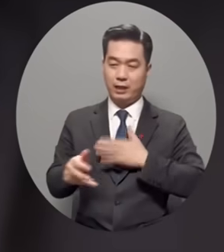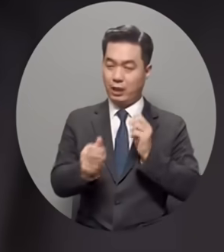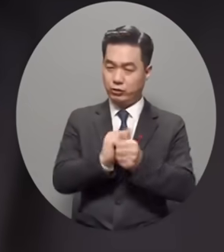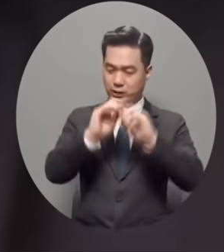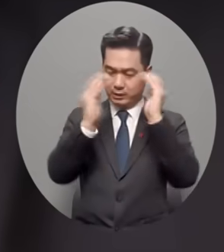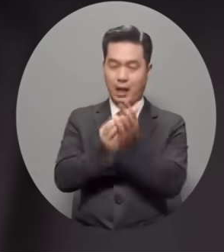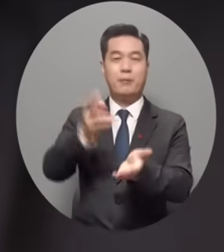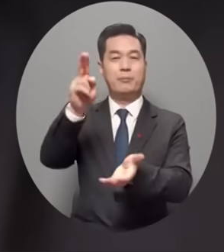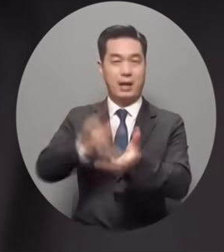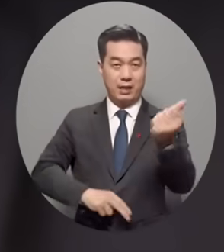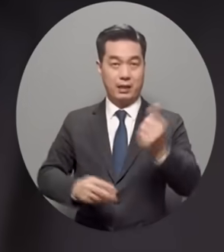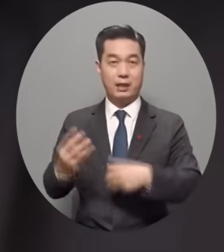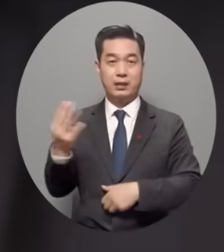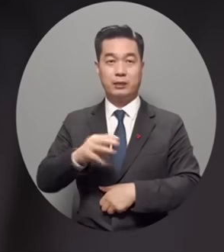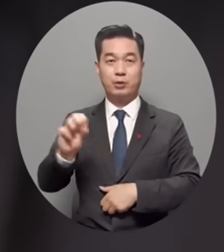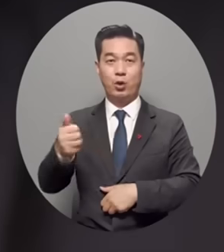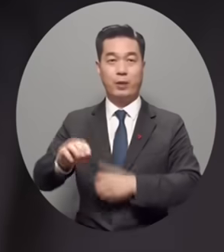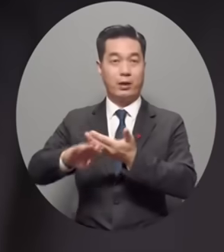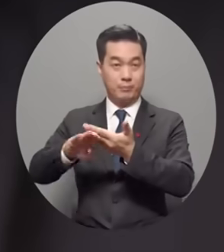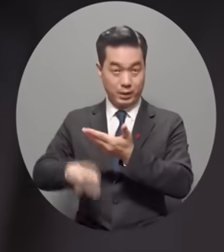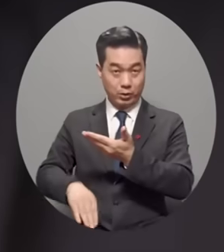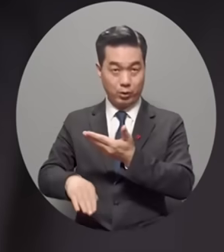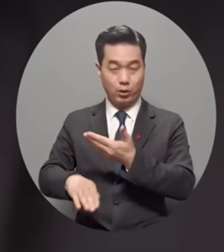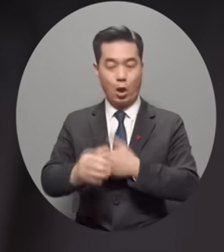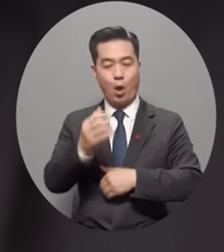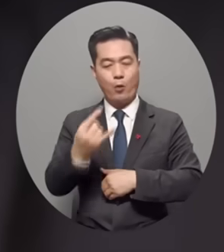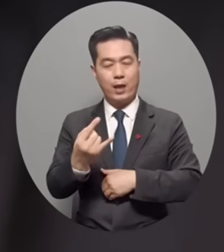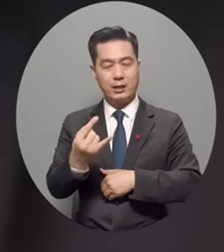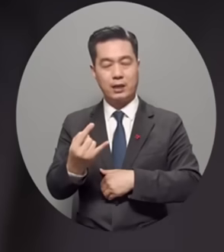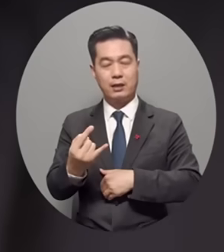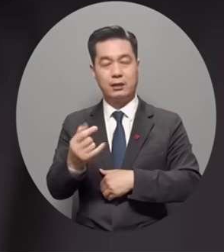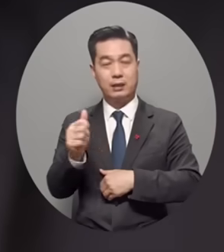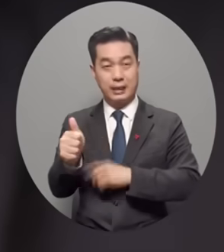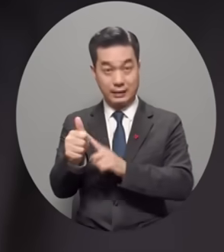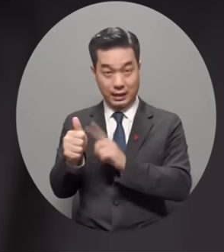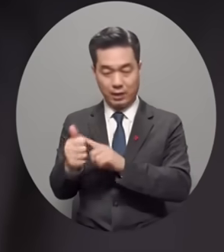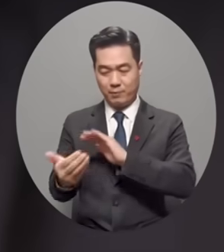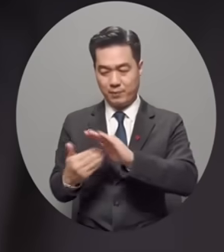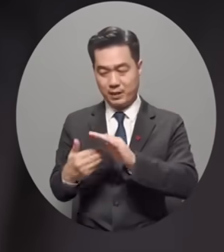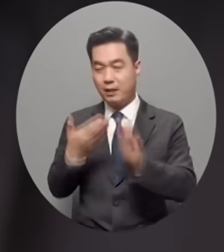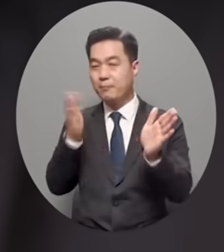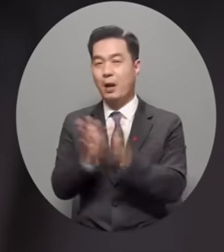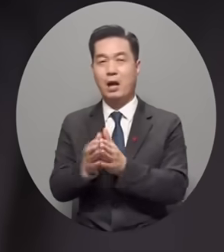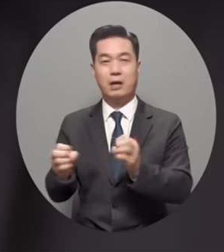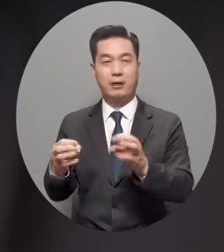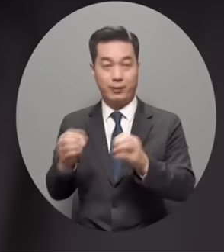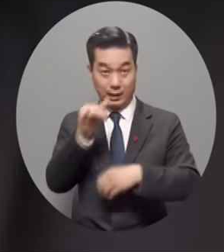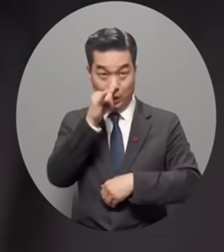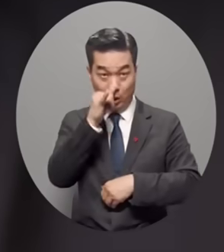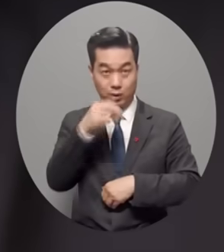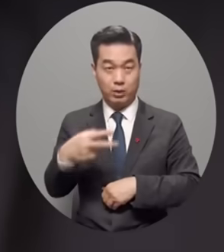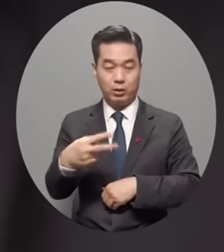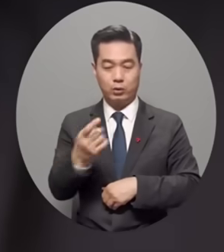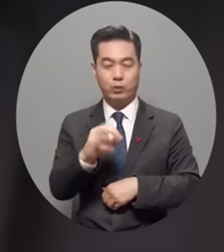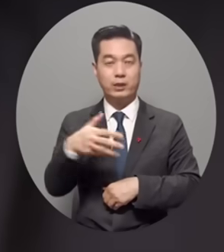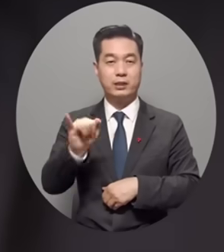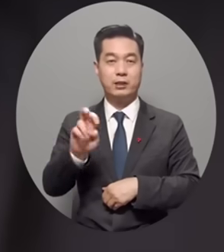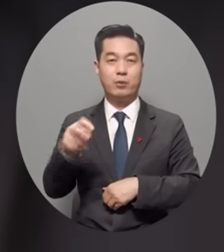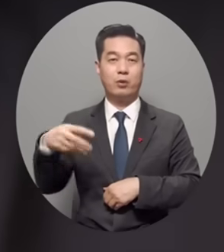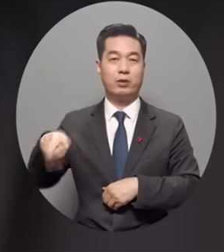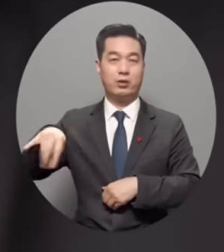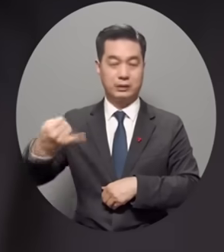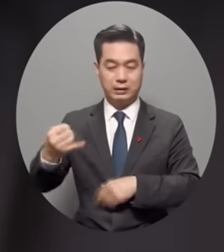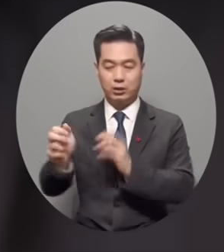팔라며 3,500원 밑으로 회장이 딜해놨다고 말한 겁니다. 주범 권오수 도이치모터스 회장이 정해놓은 주가를